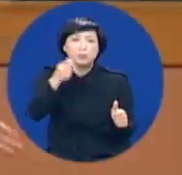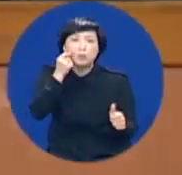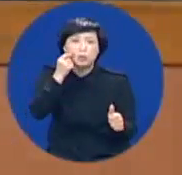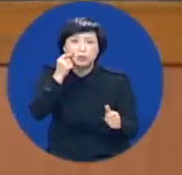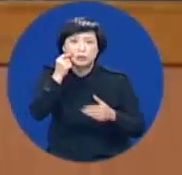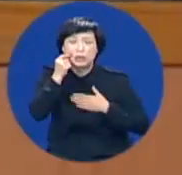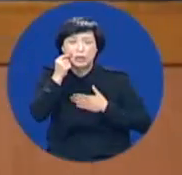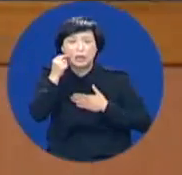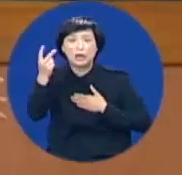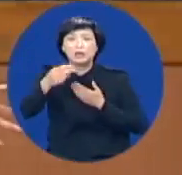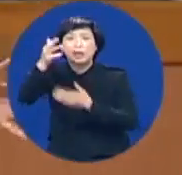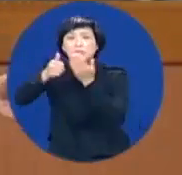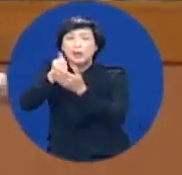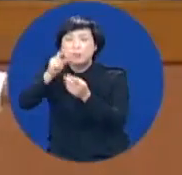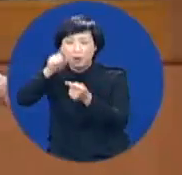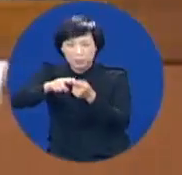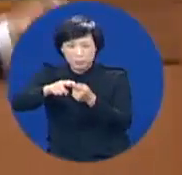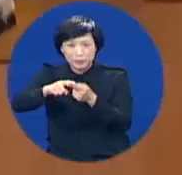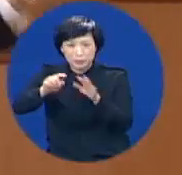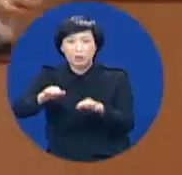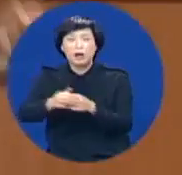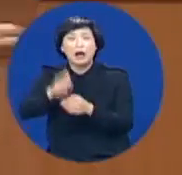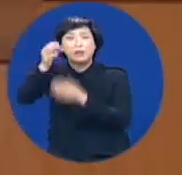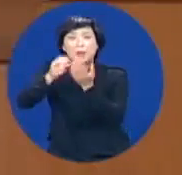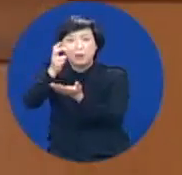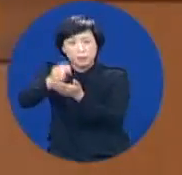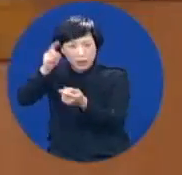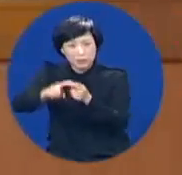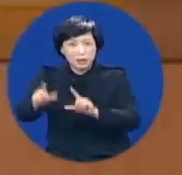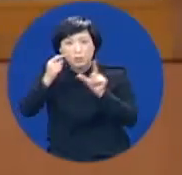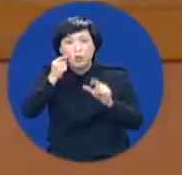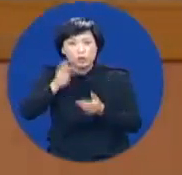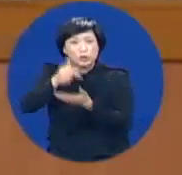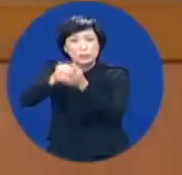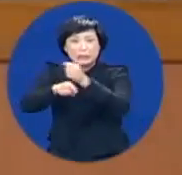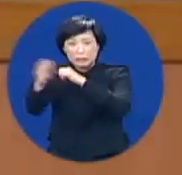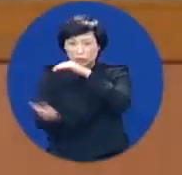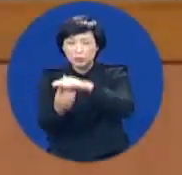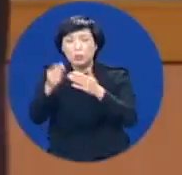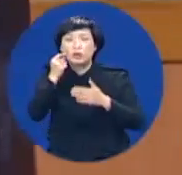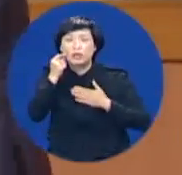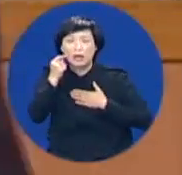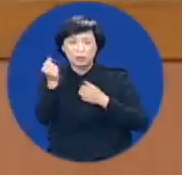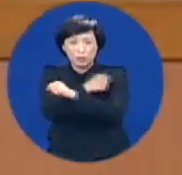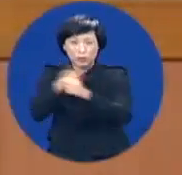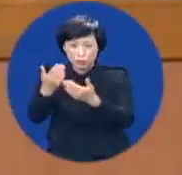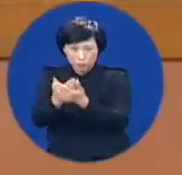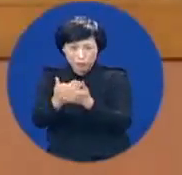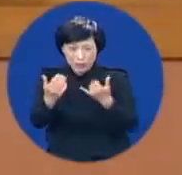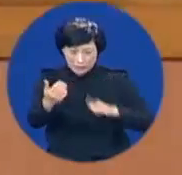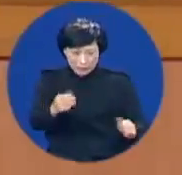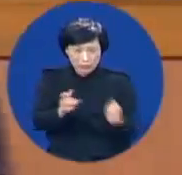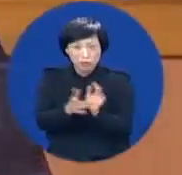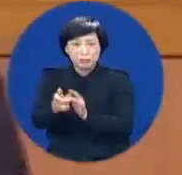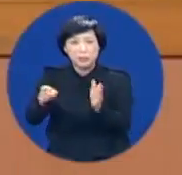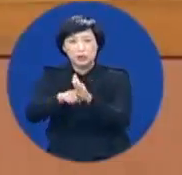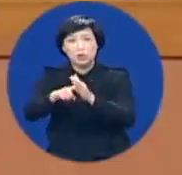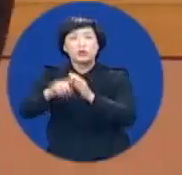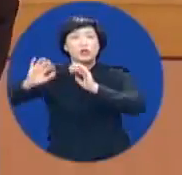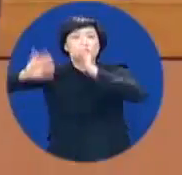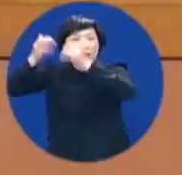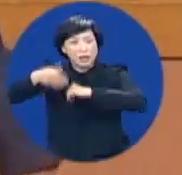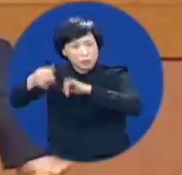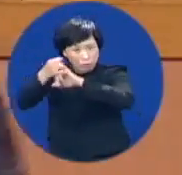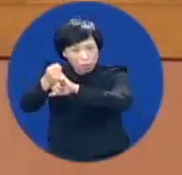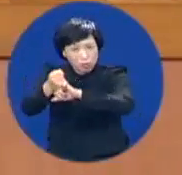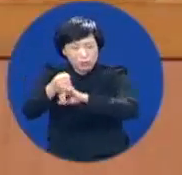못하고 하나님의 법도대로 살지 못하며 주도 드리지 못함을 용서하소서. 내 자식이 예수 믿고 꼭 천국 가게 하시고